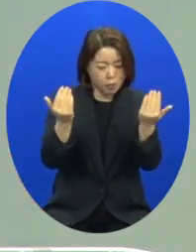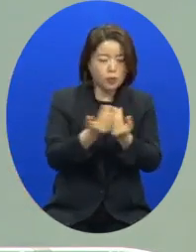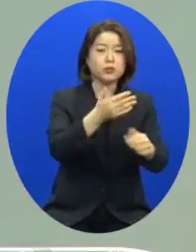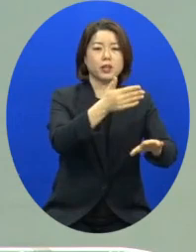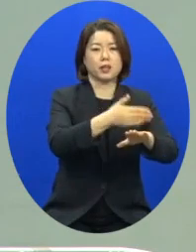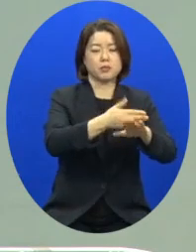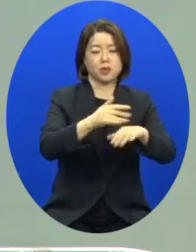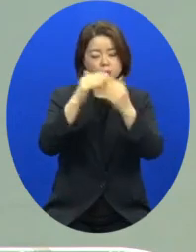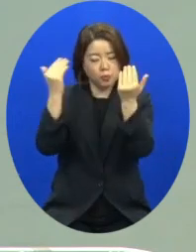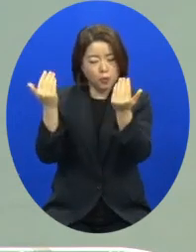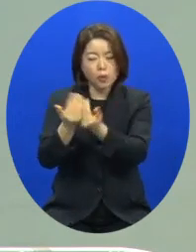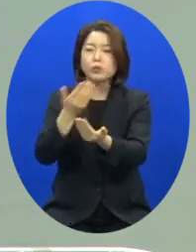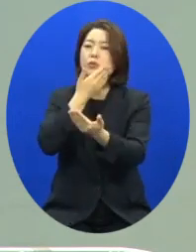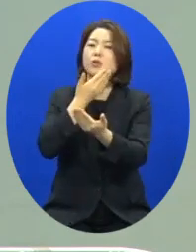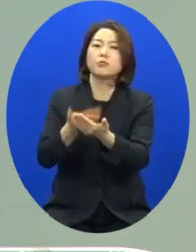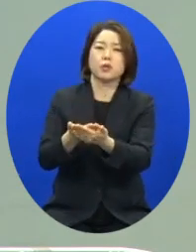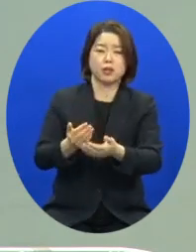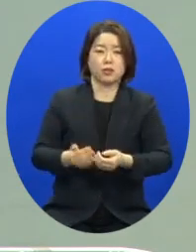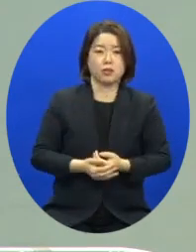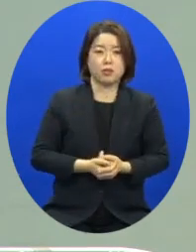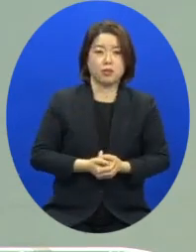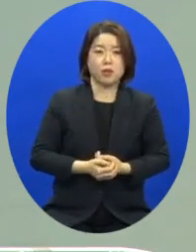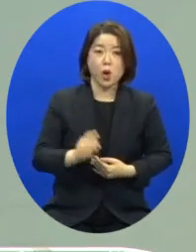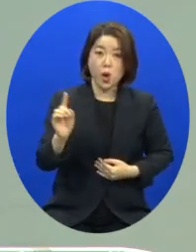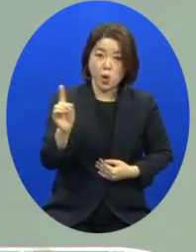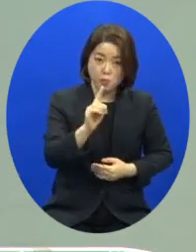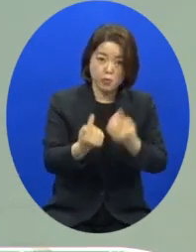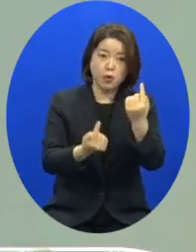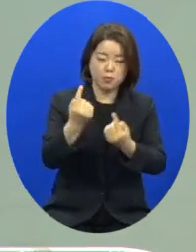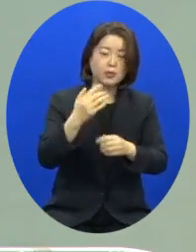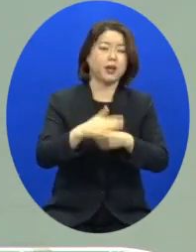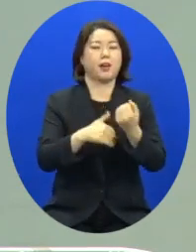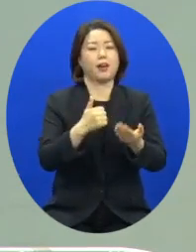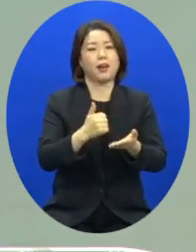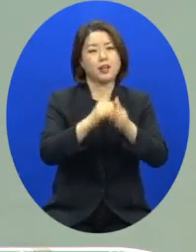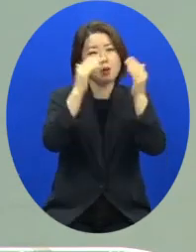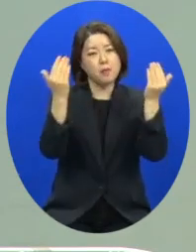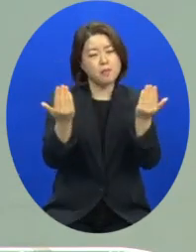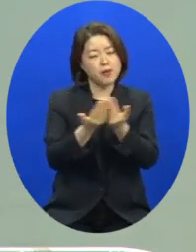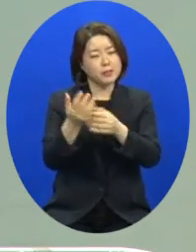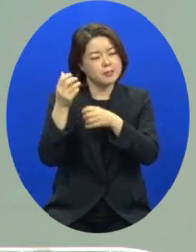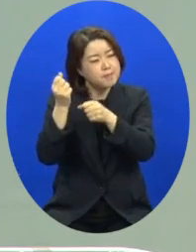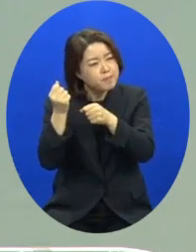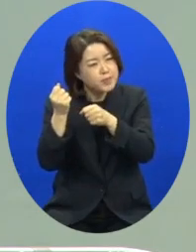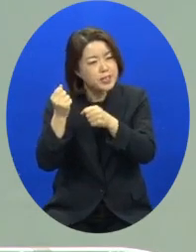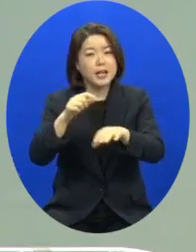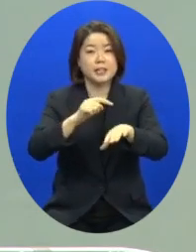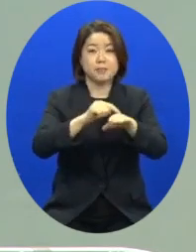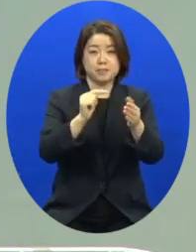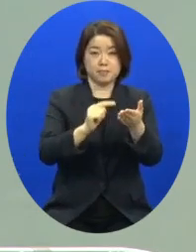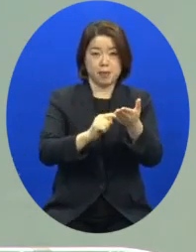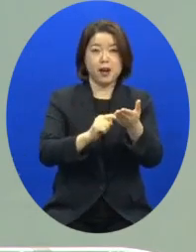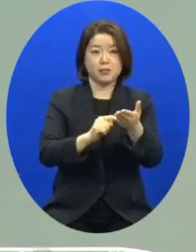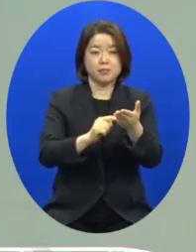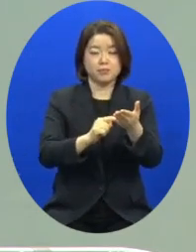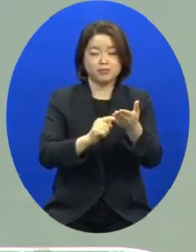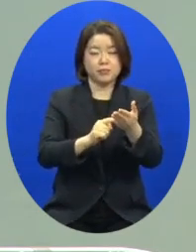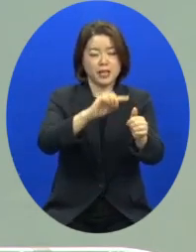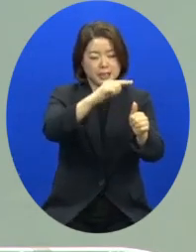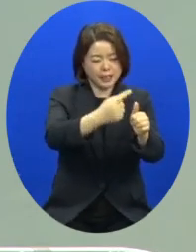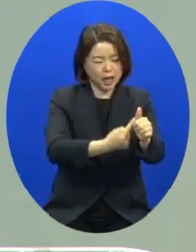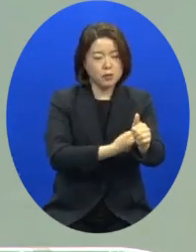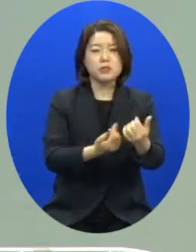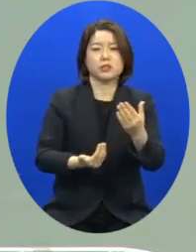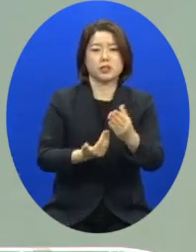다 귀합니다. 무엇보다도 하나님만 전적으로 의지하는 마음이 너무나